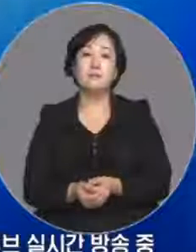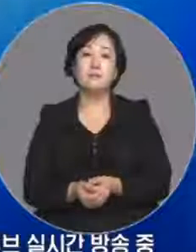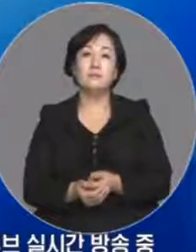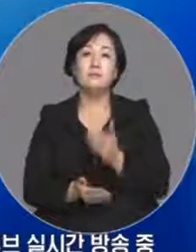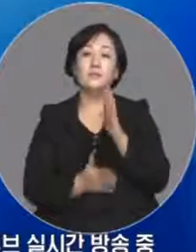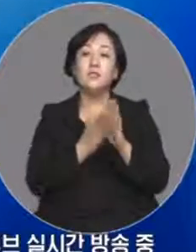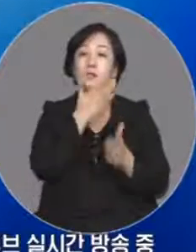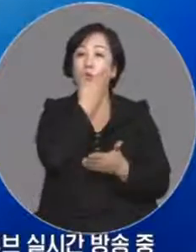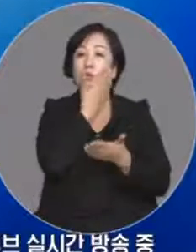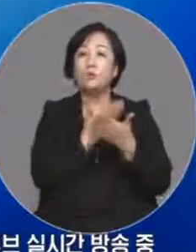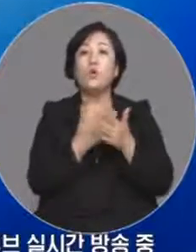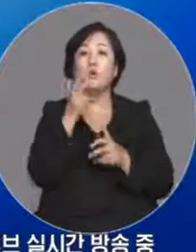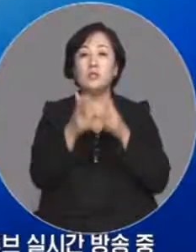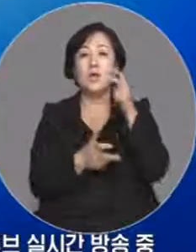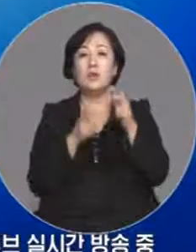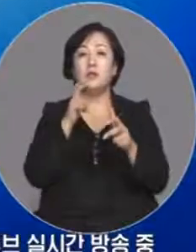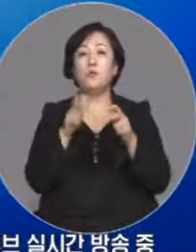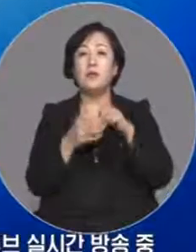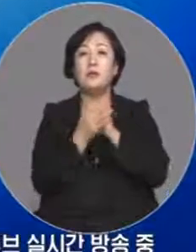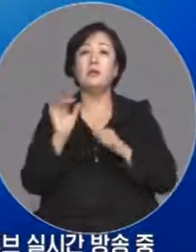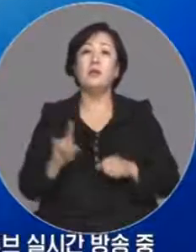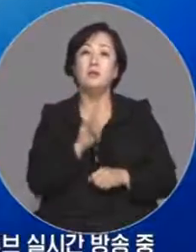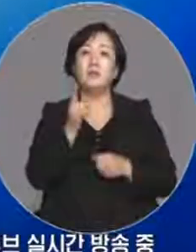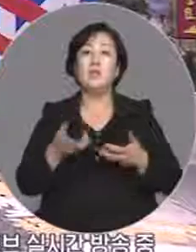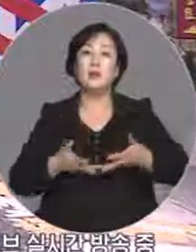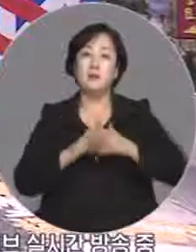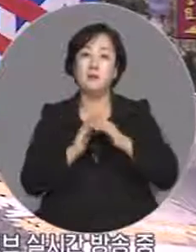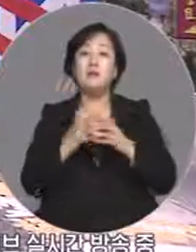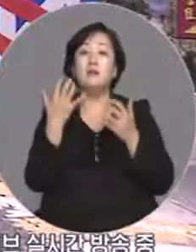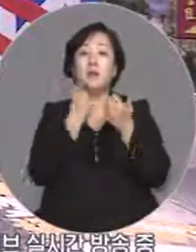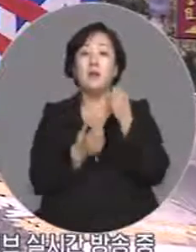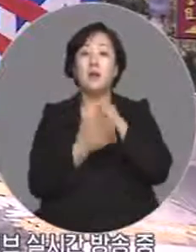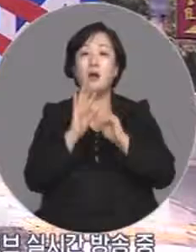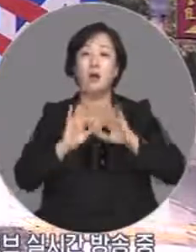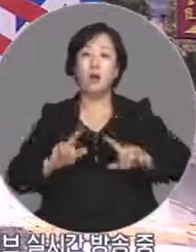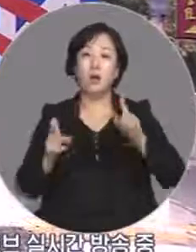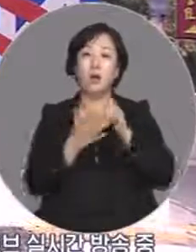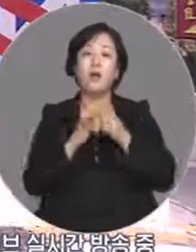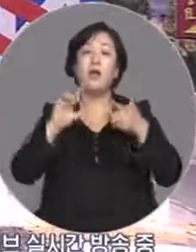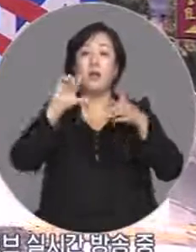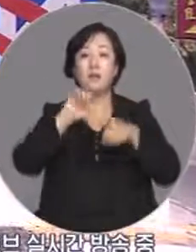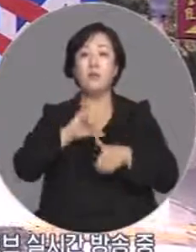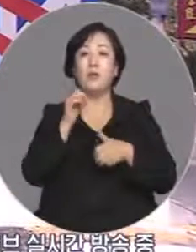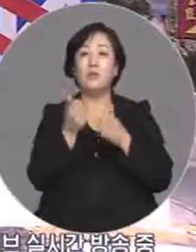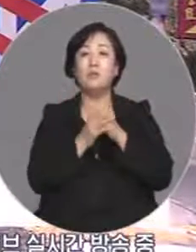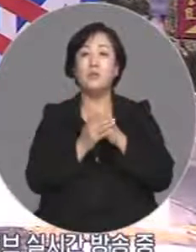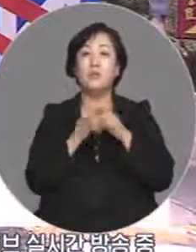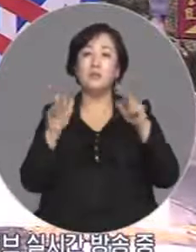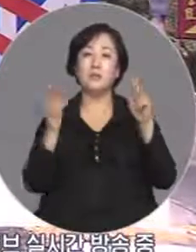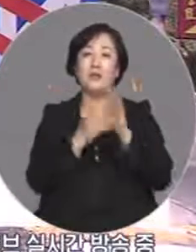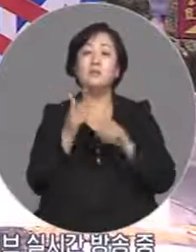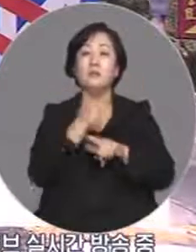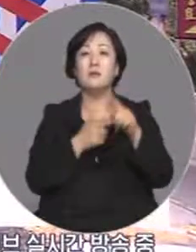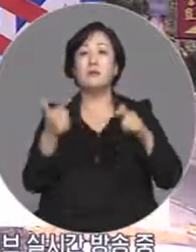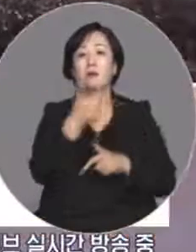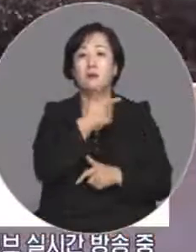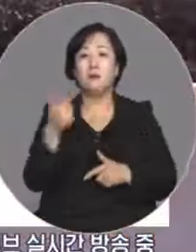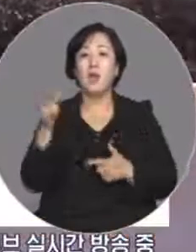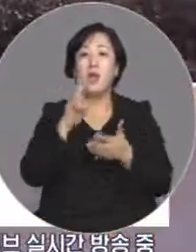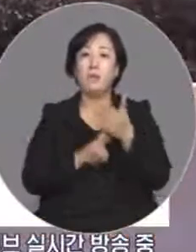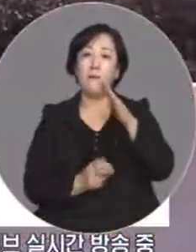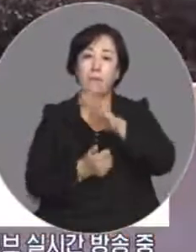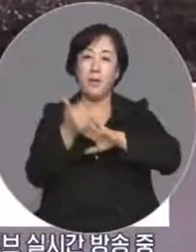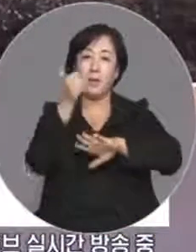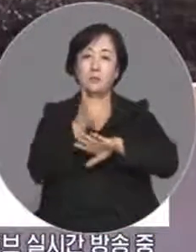울산 의 주력 생산 공장을 둔 현대건설 기개가 올해 중남미 지역에서 역대 최대 판매 실적을 거둘